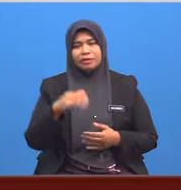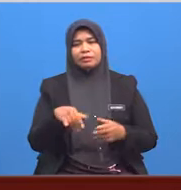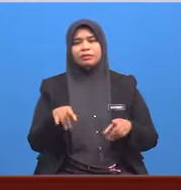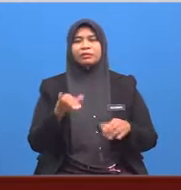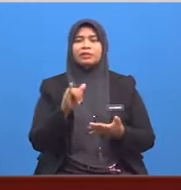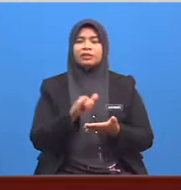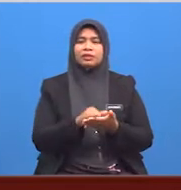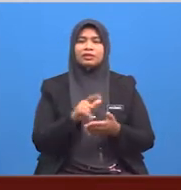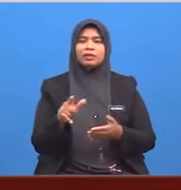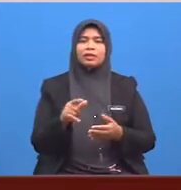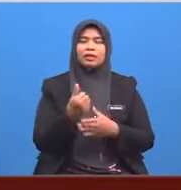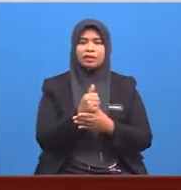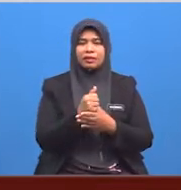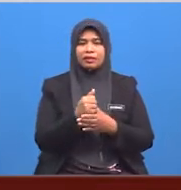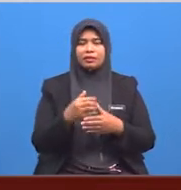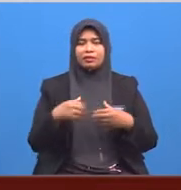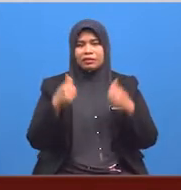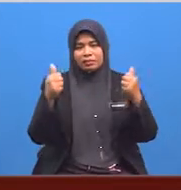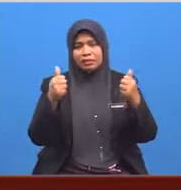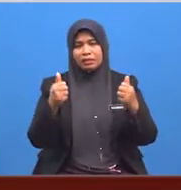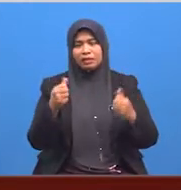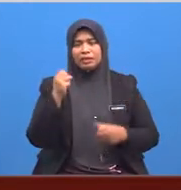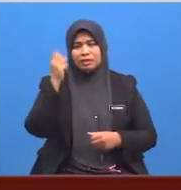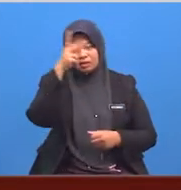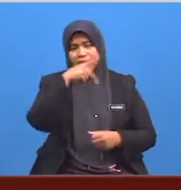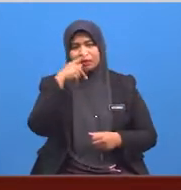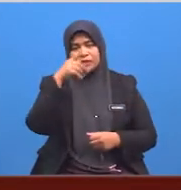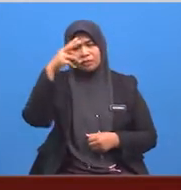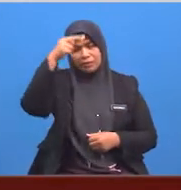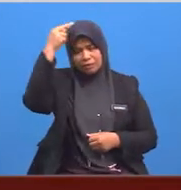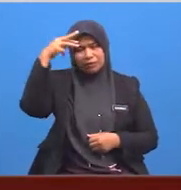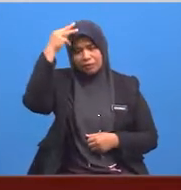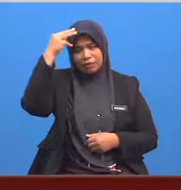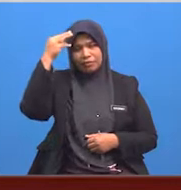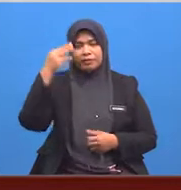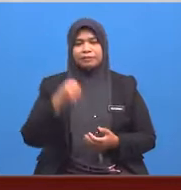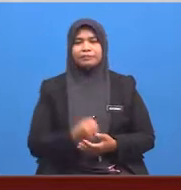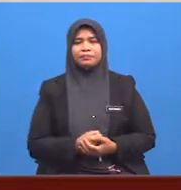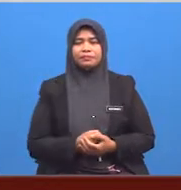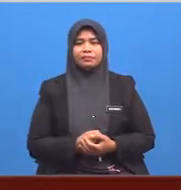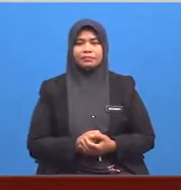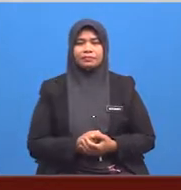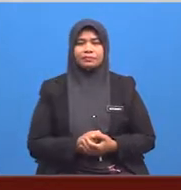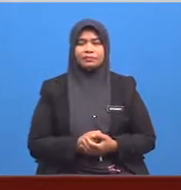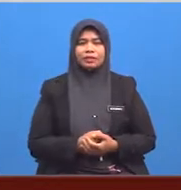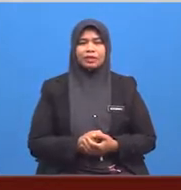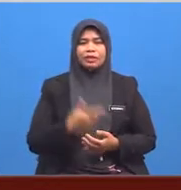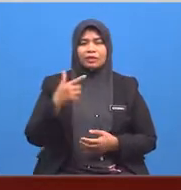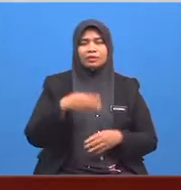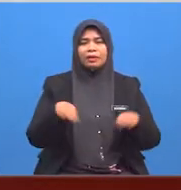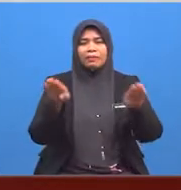begitulah antar kehebatan pribadi nabi yuk Nabi Muhammad Shallallahu Alaihi Wasallam